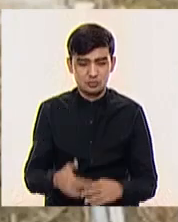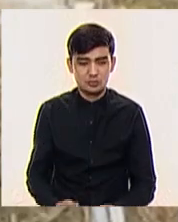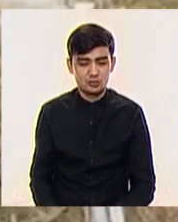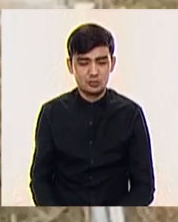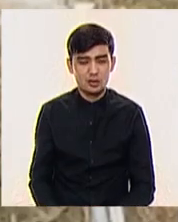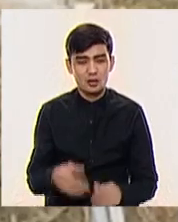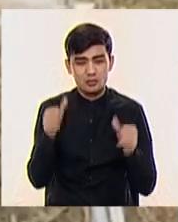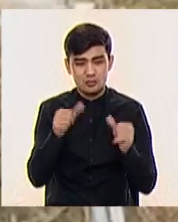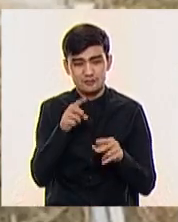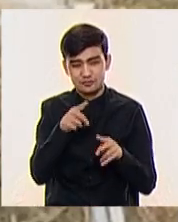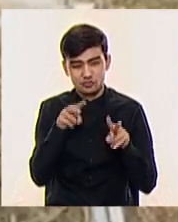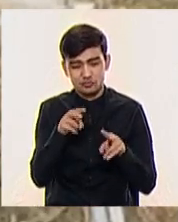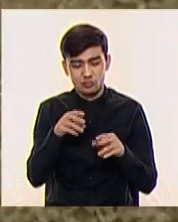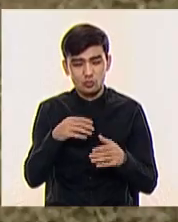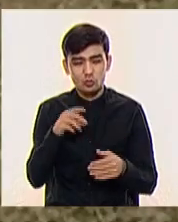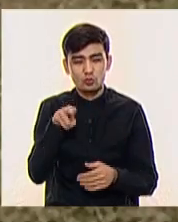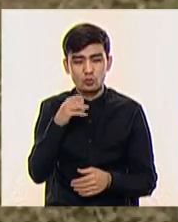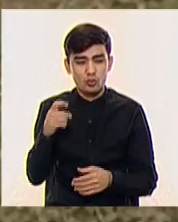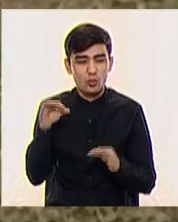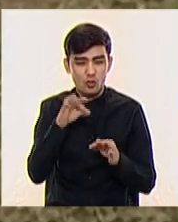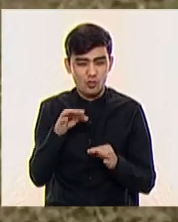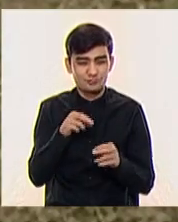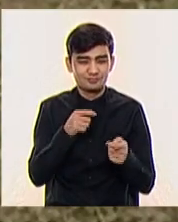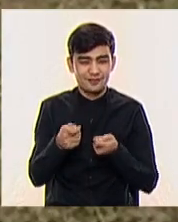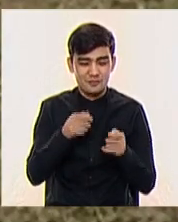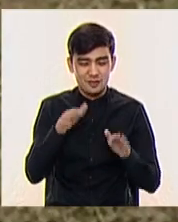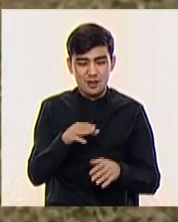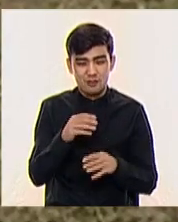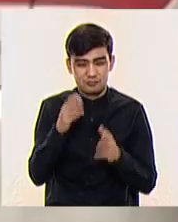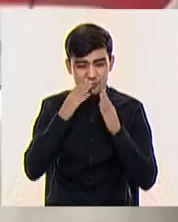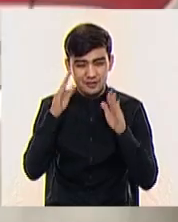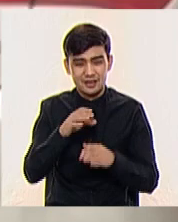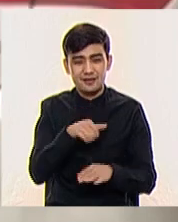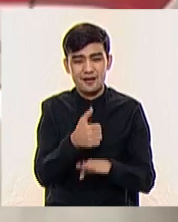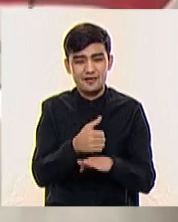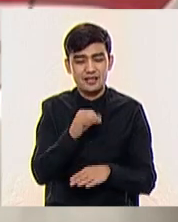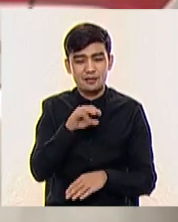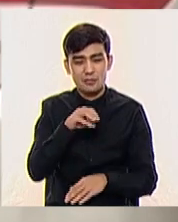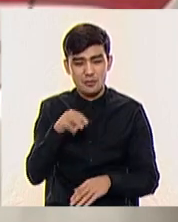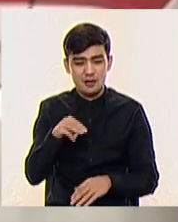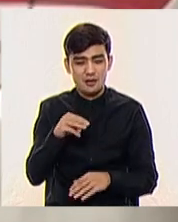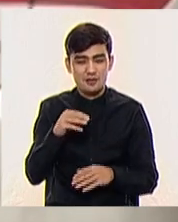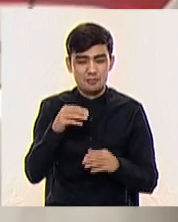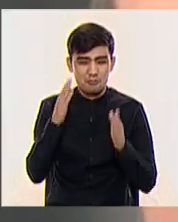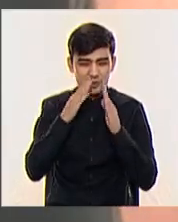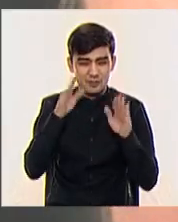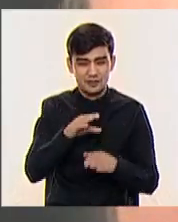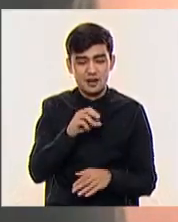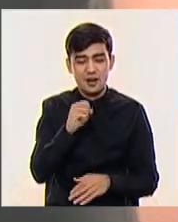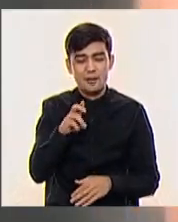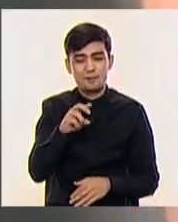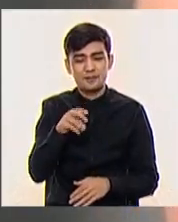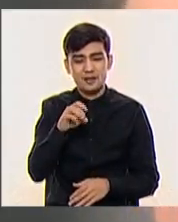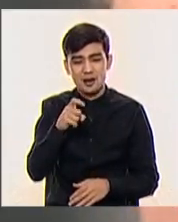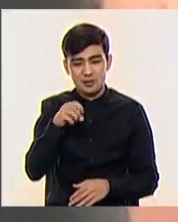Насколько прав смотритель в духовном управлении мусульман, нам пока не ответили. Но главный имам мечети Абдурахман Назирхан Ташходжаев разъяснил,